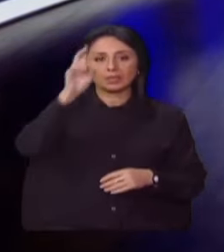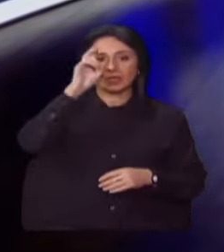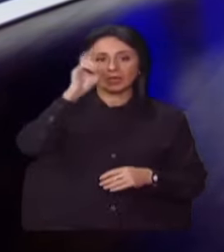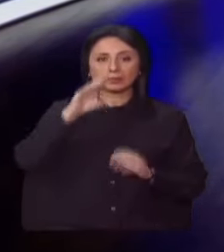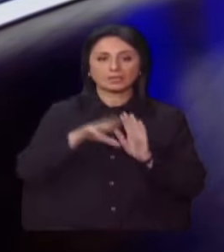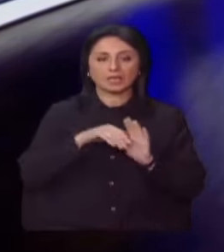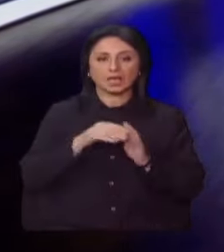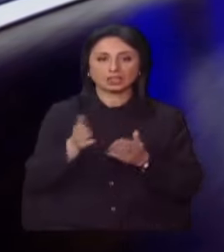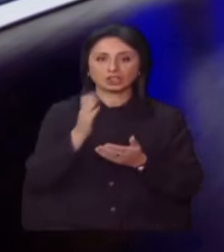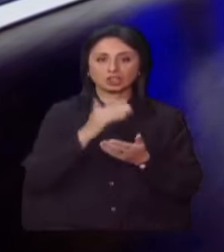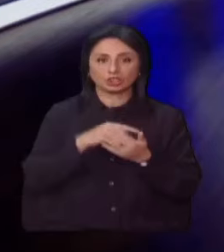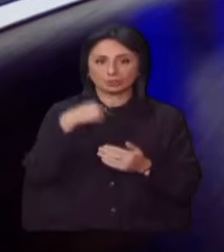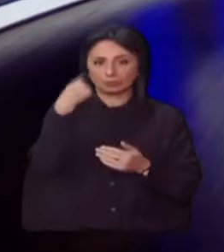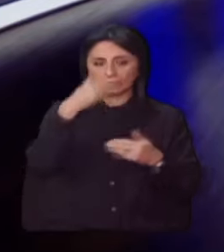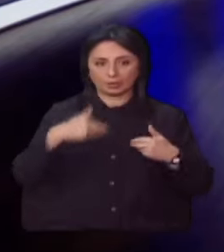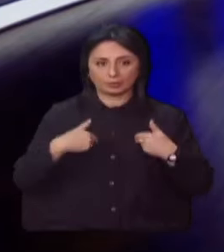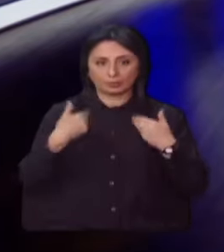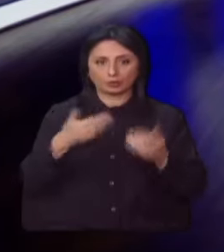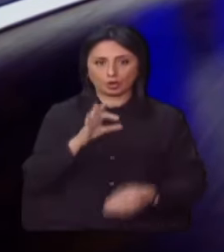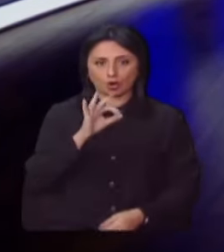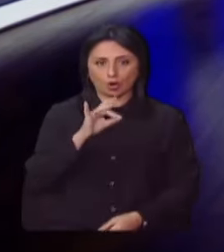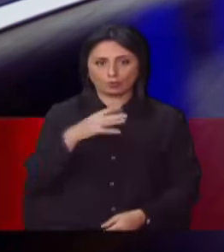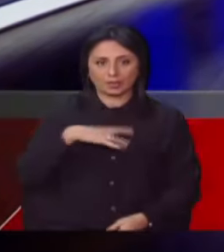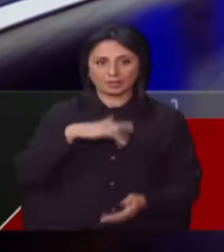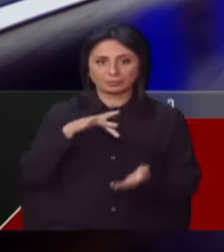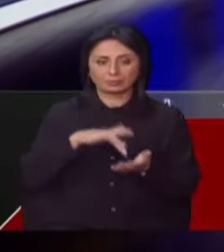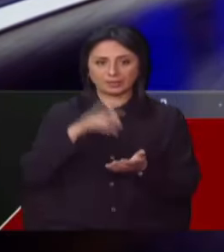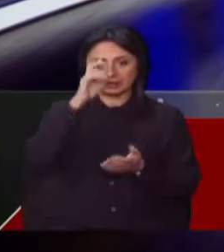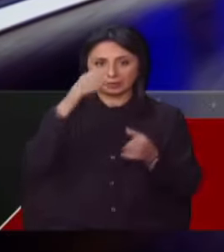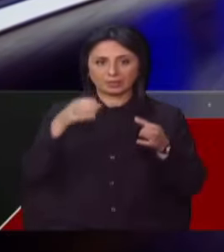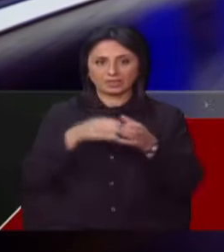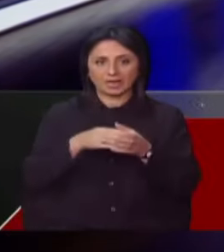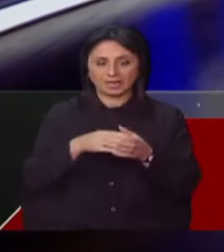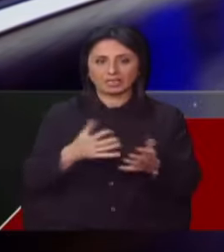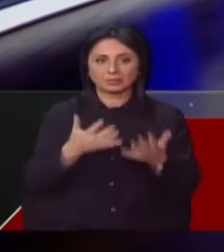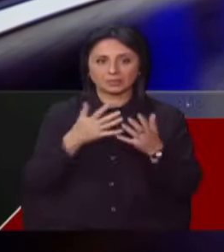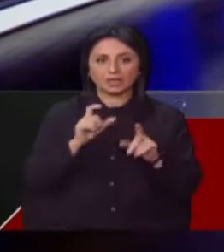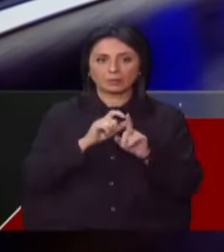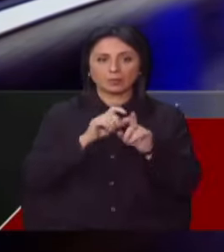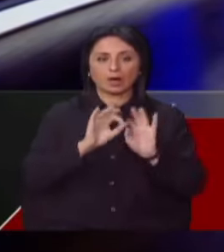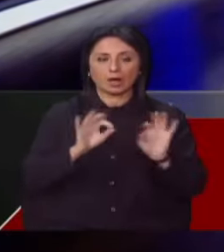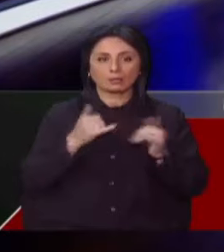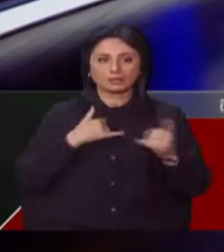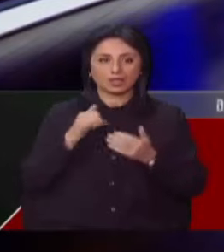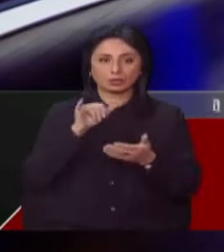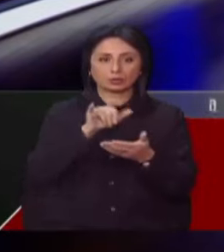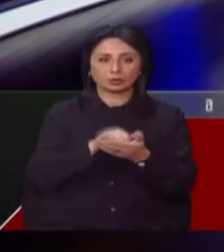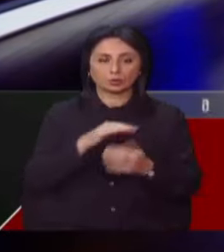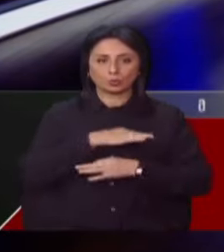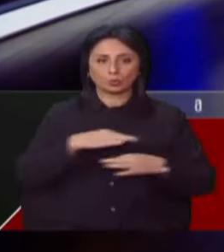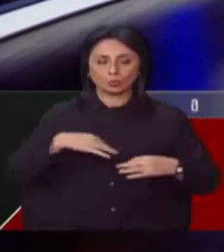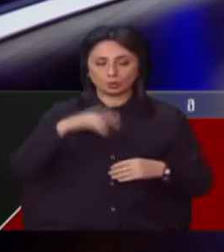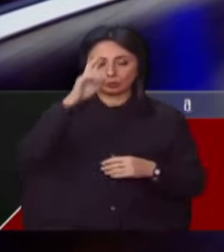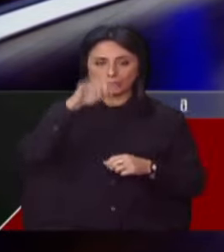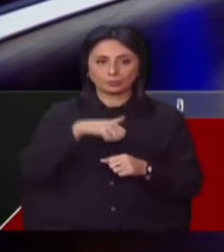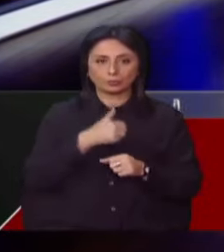ხელისუფლების არჩევნების შედეგები პირადად მიულოცა. ვიქტორ ორბანი თბილისის სამთავრობო დელეგაციით და მკაფიო გზავნილებით ესტუმრა. უნგრეთის